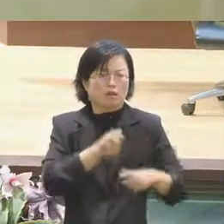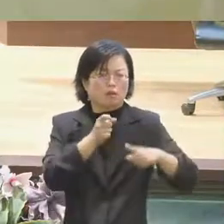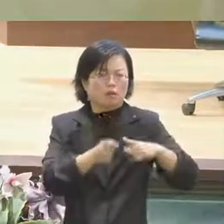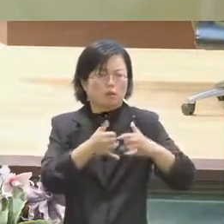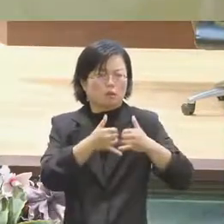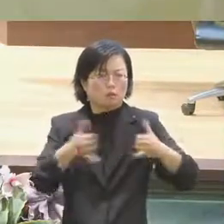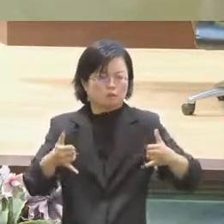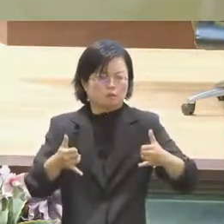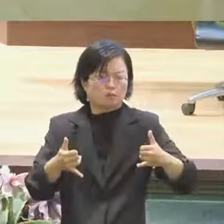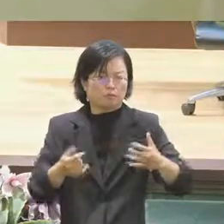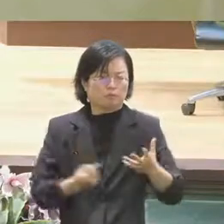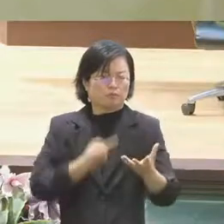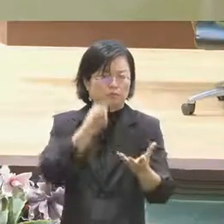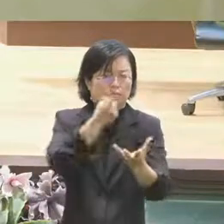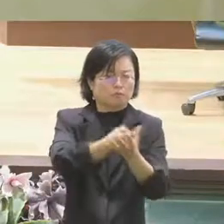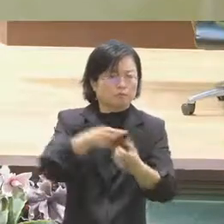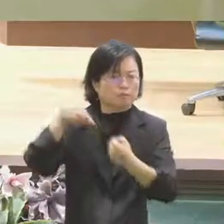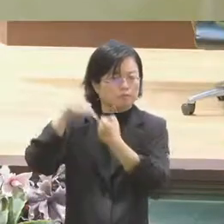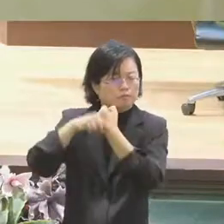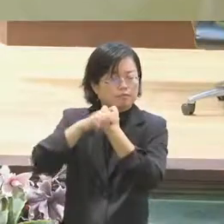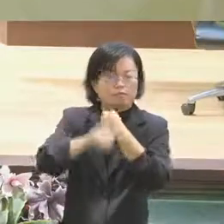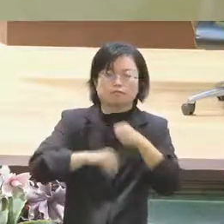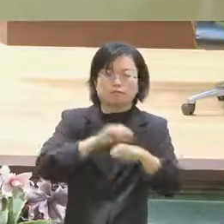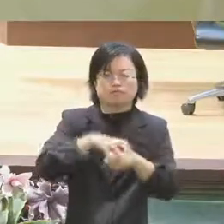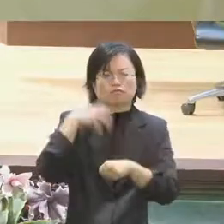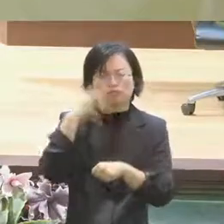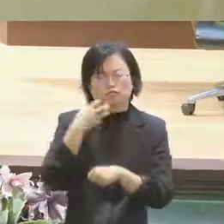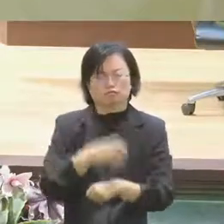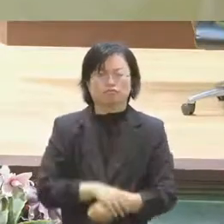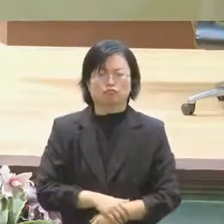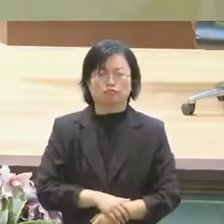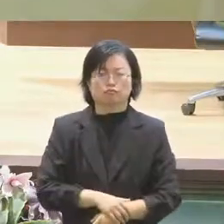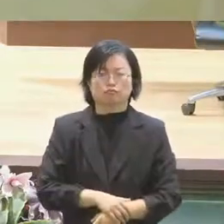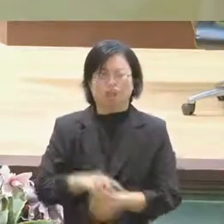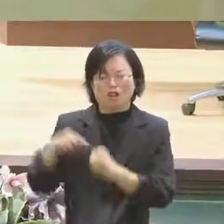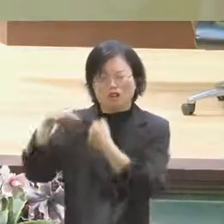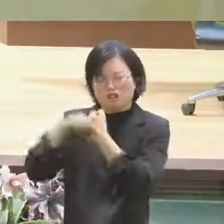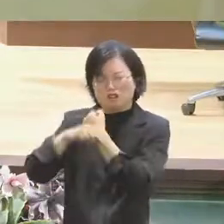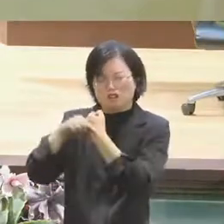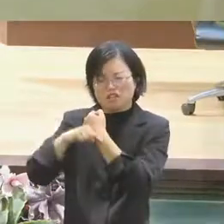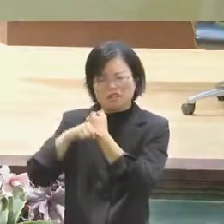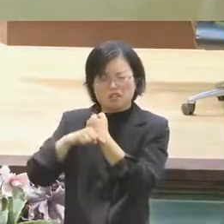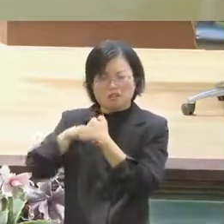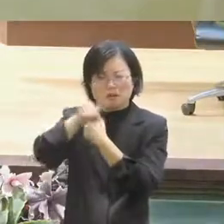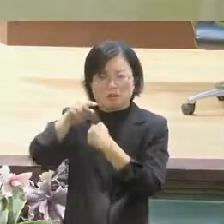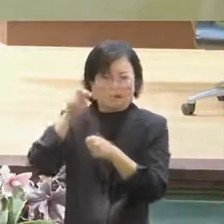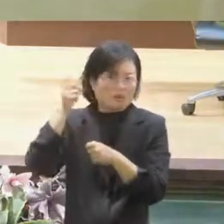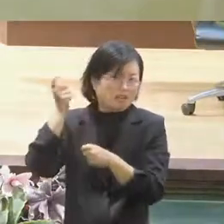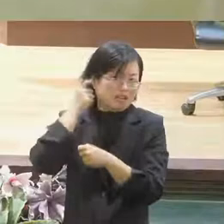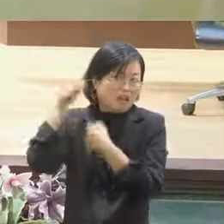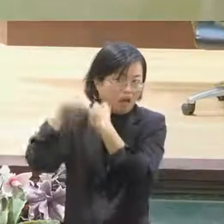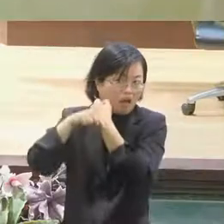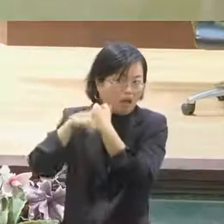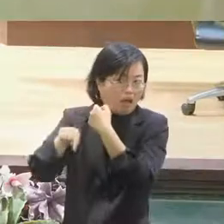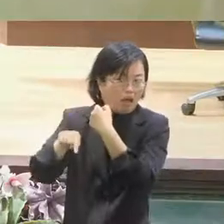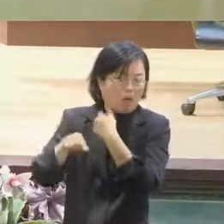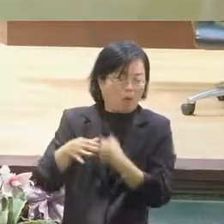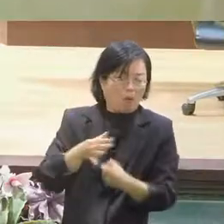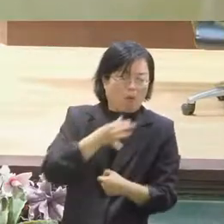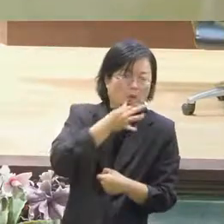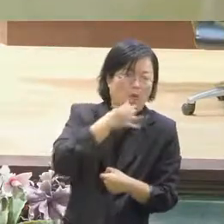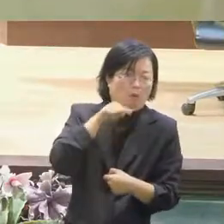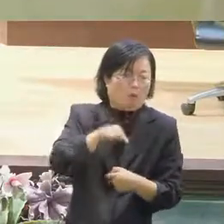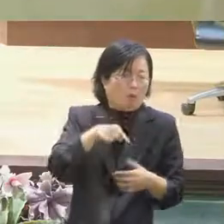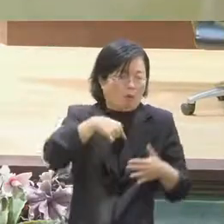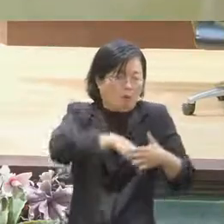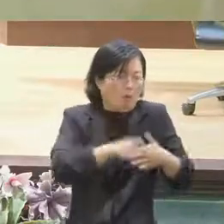你们研究成果，因为毕竟研究通常都可能大家想象中比较生硬，但我想说你们其实刚才都多少已经有